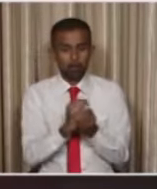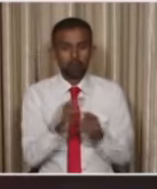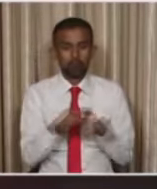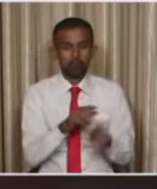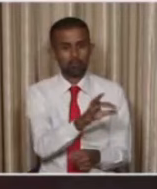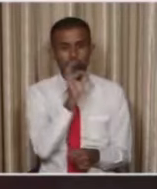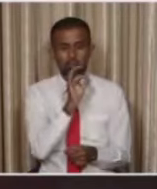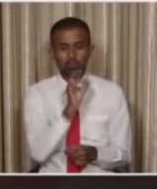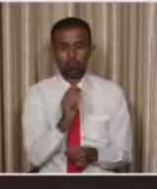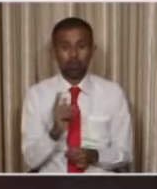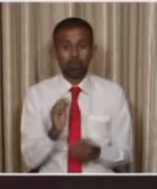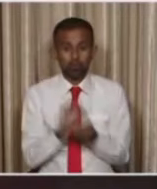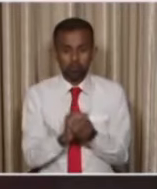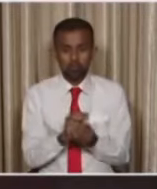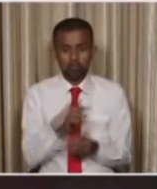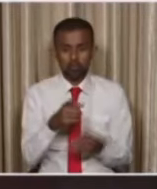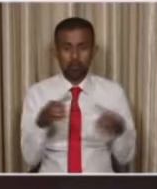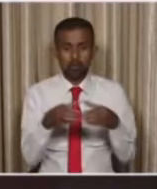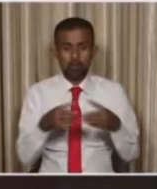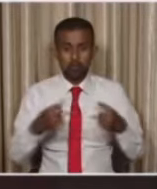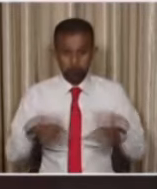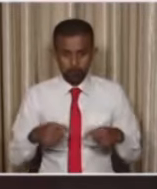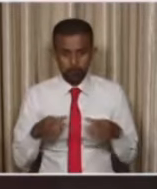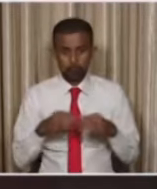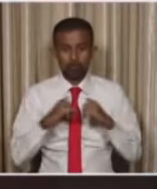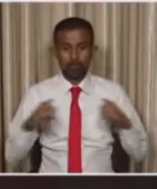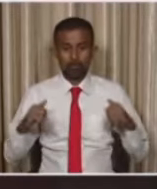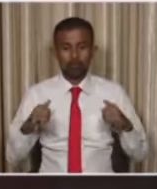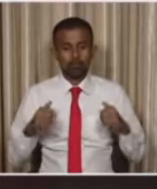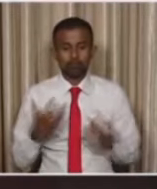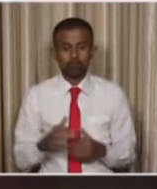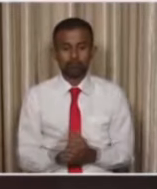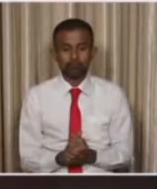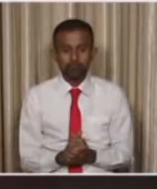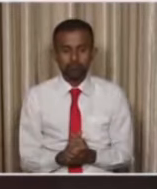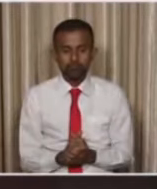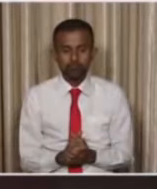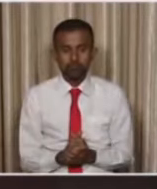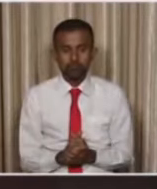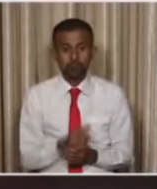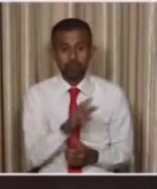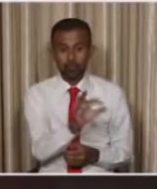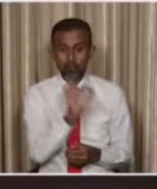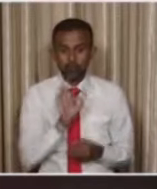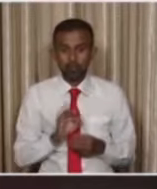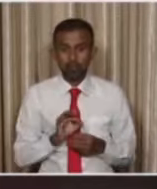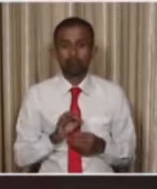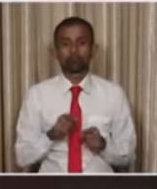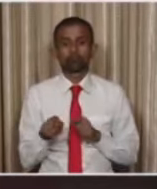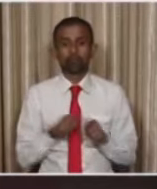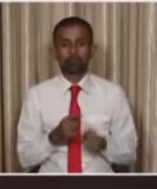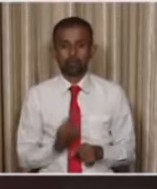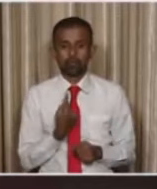තෝරගත්තා. ඒ ආරක්ෂකයා සමහර කණ්ඩායමකට පස්සේ පක්ෂය දෙකට කරලා ප්‍රහාර එල්ල වුණා. හැබැයි ඒ ලෝල්ලංගේ තෝරා ගැනීමක් විදිහට තමයි